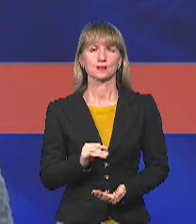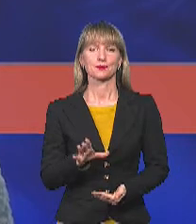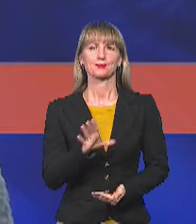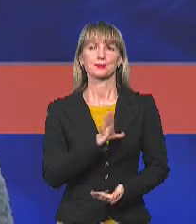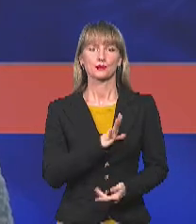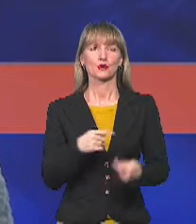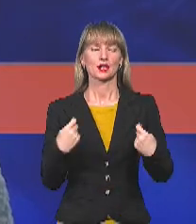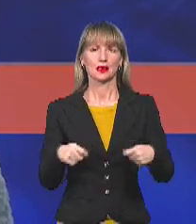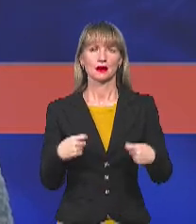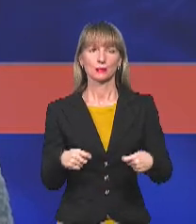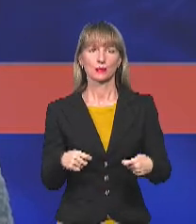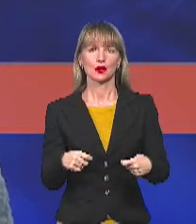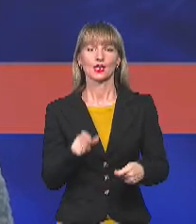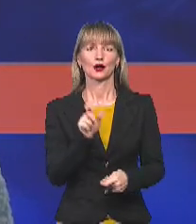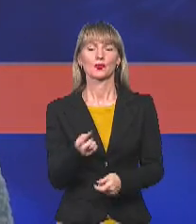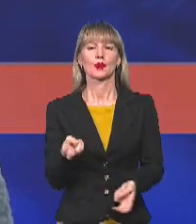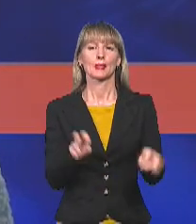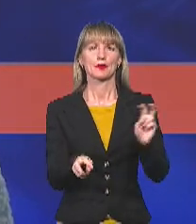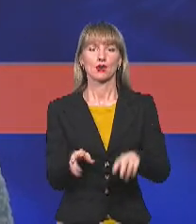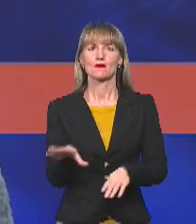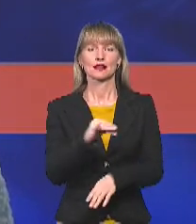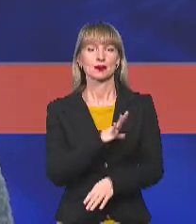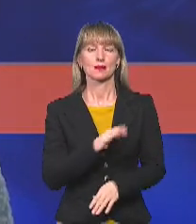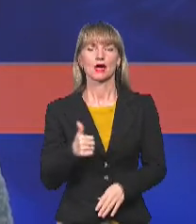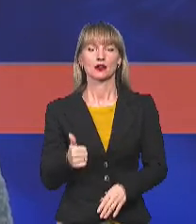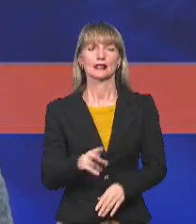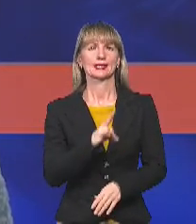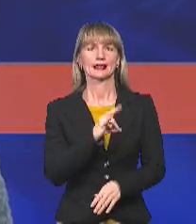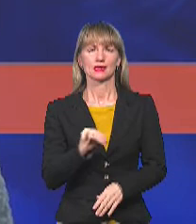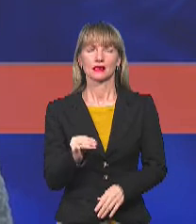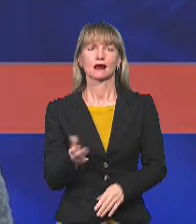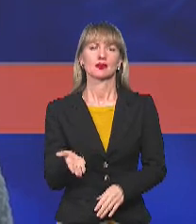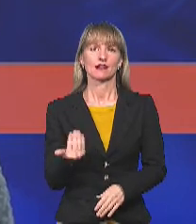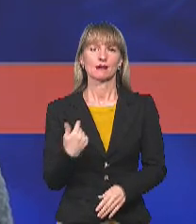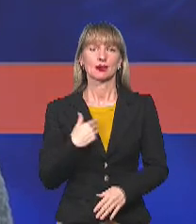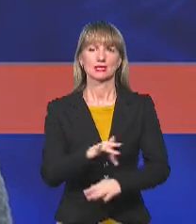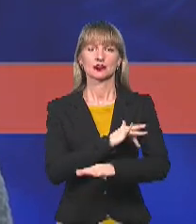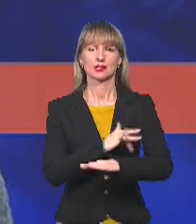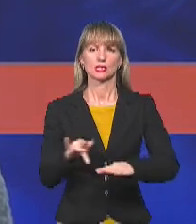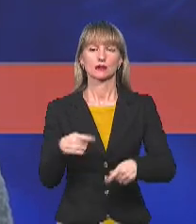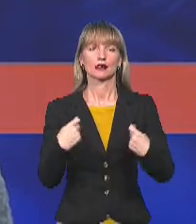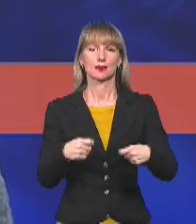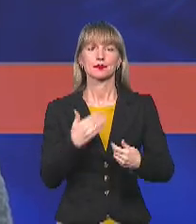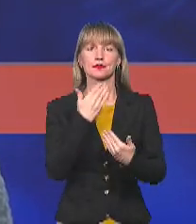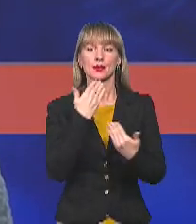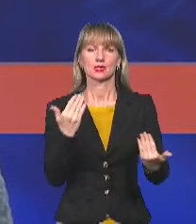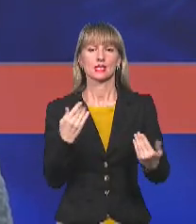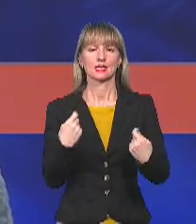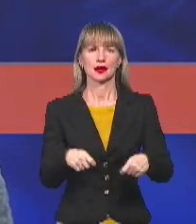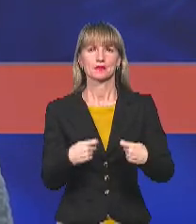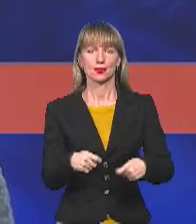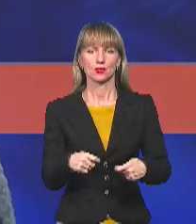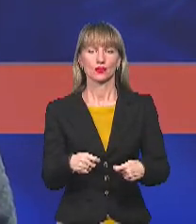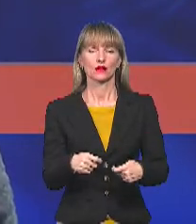була ярмарка. Ну, люди приходили, і все було добре. Ні, давайте ми знищимо ярмарок. Останній, я вам кажу,